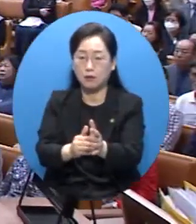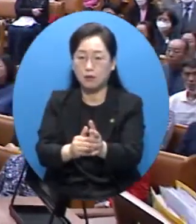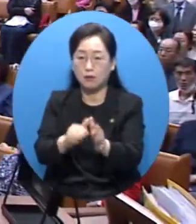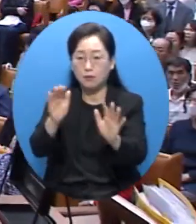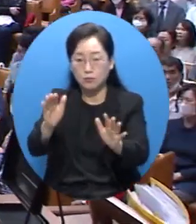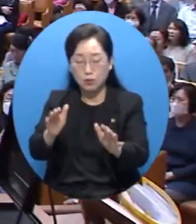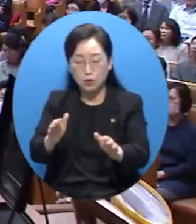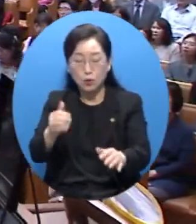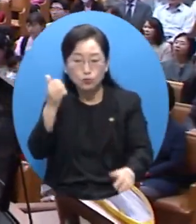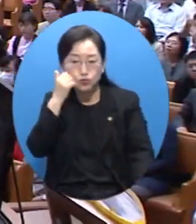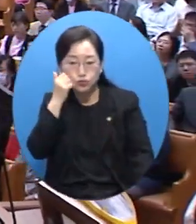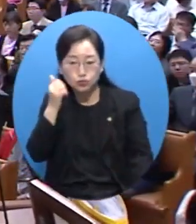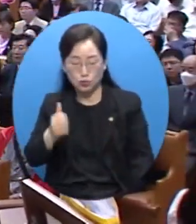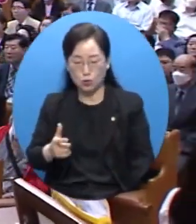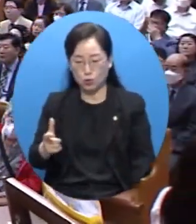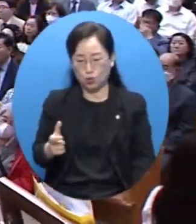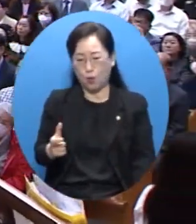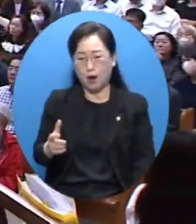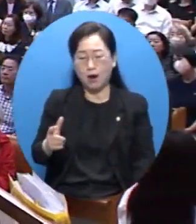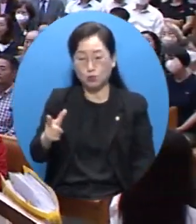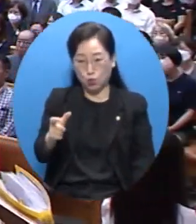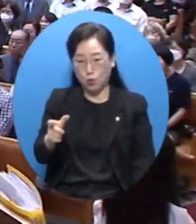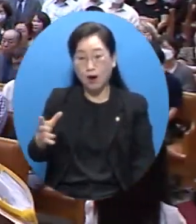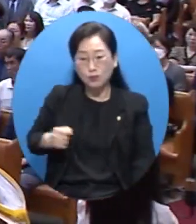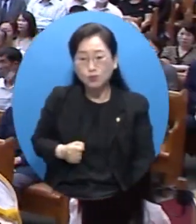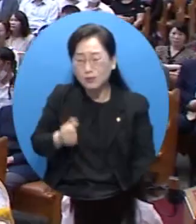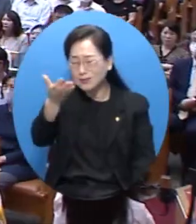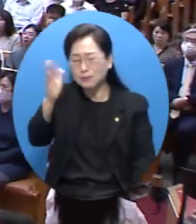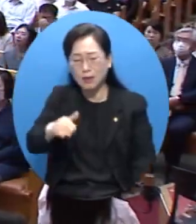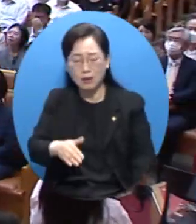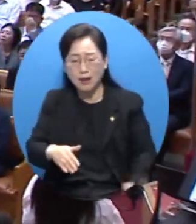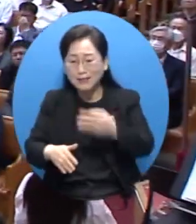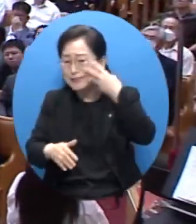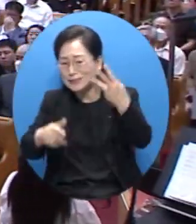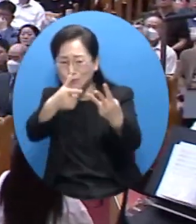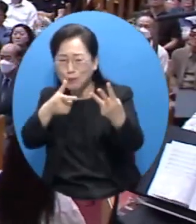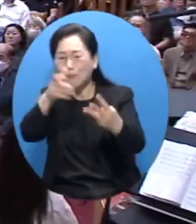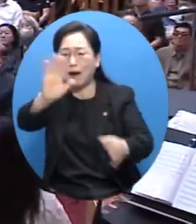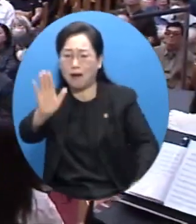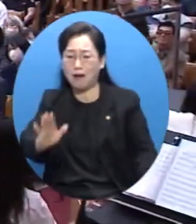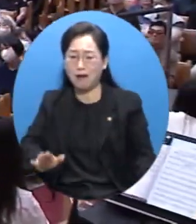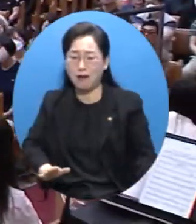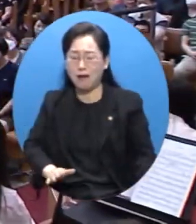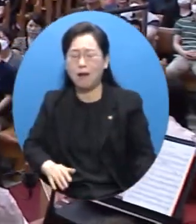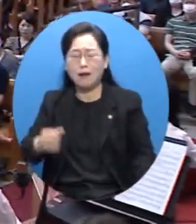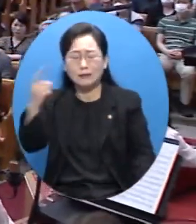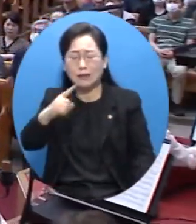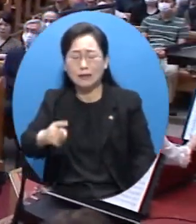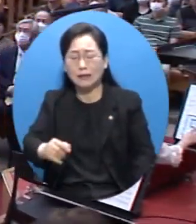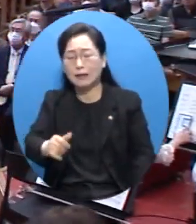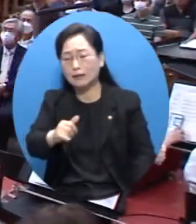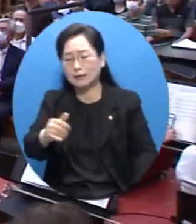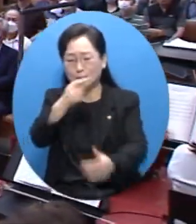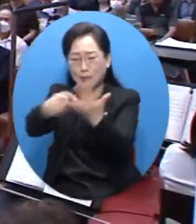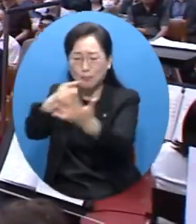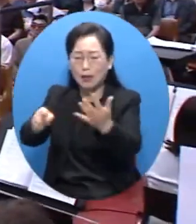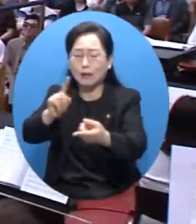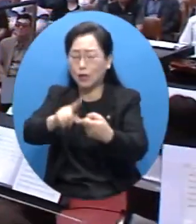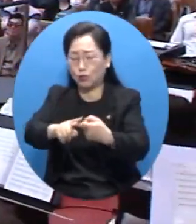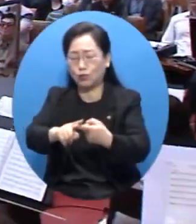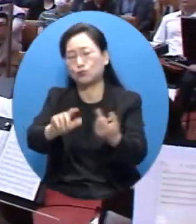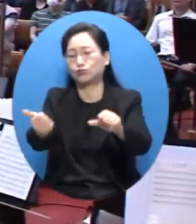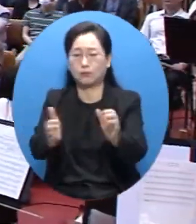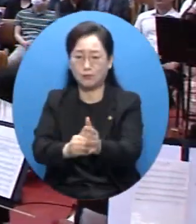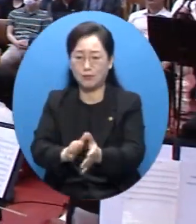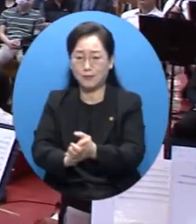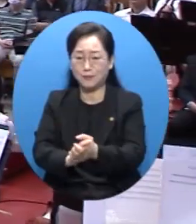몇몇 사람은 총을 갖고 있었지만 그 총으로 저들을 쏘지 않았습니다. 그냥 창에 찔려 죽었습니다. 그들의 무사귀환을